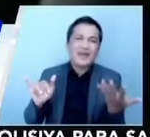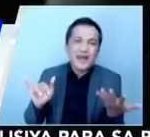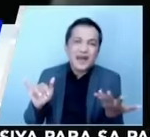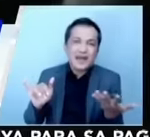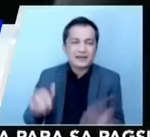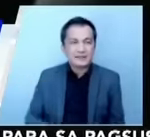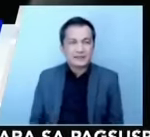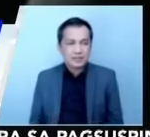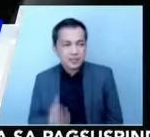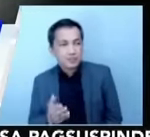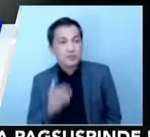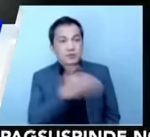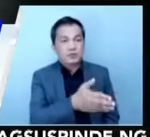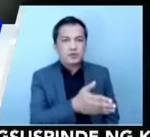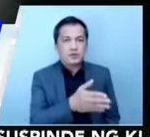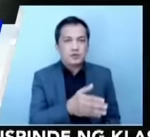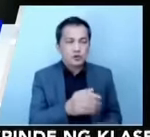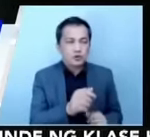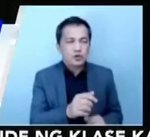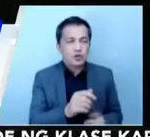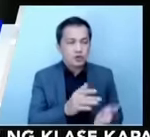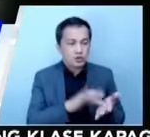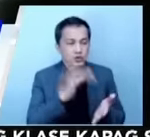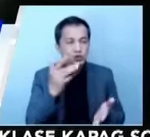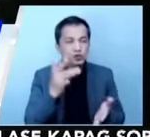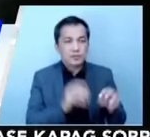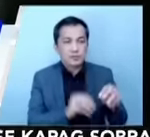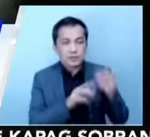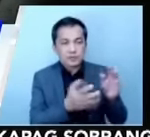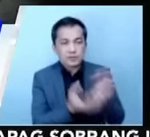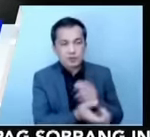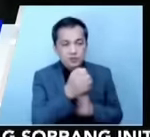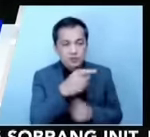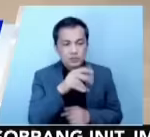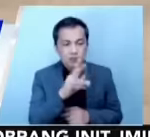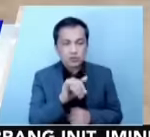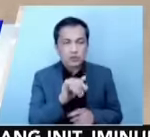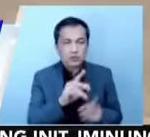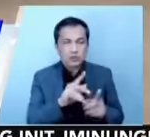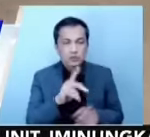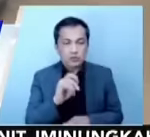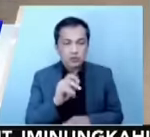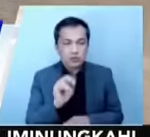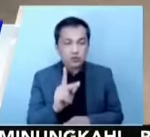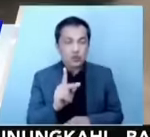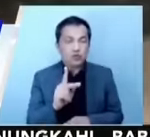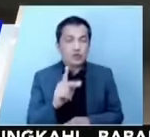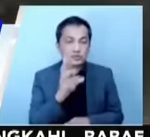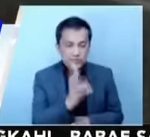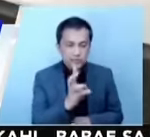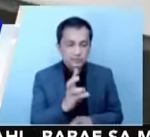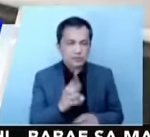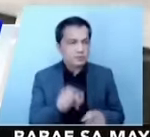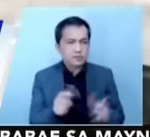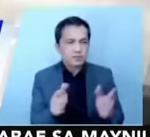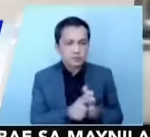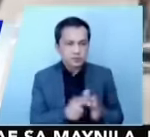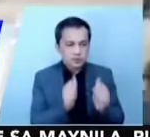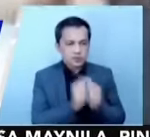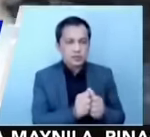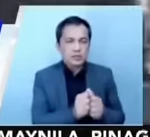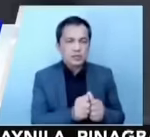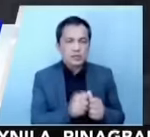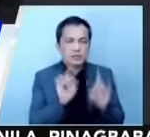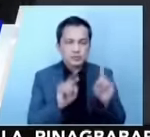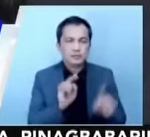ang tinatawag na Glory Mountain na pag-aari ni Quiboloy sa Purok 6 ng parehong barangay, pero binawalan ng sumama sa loob ang media. Sir,